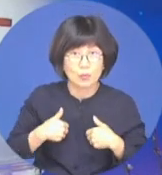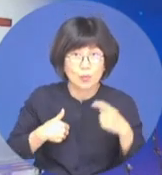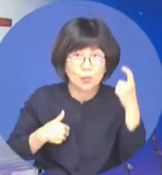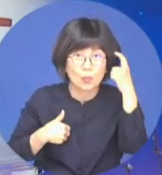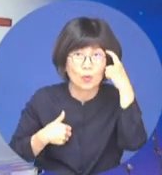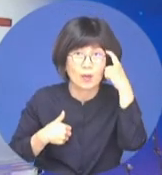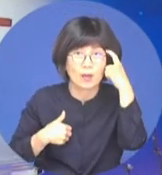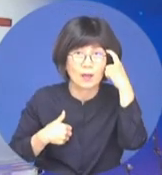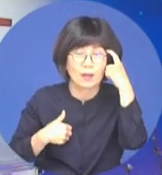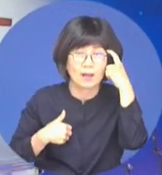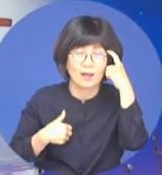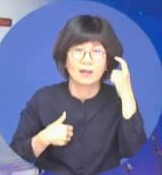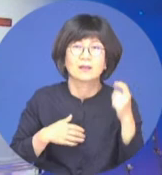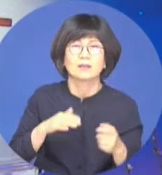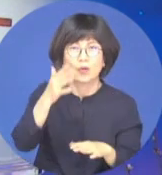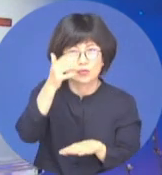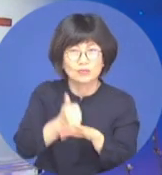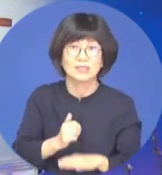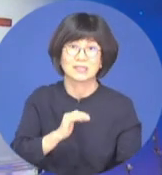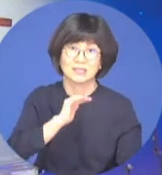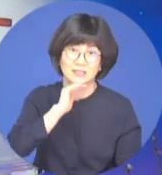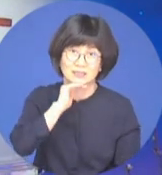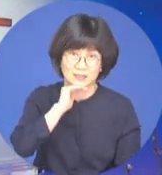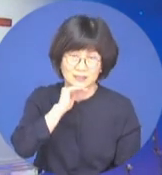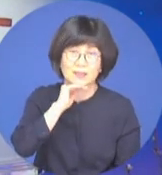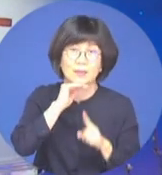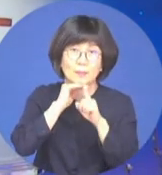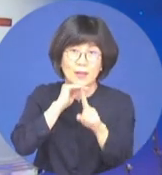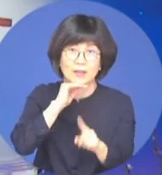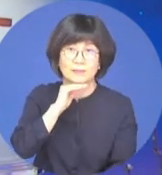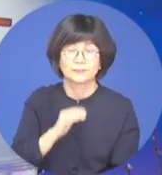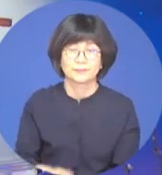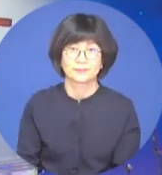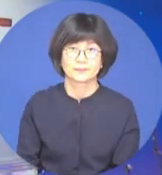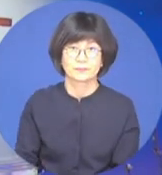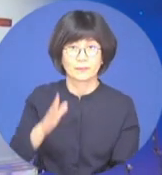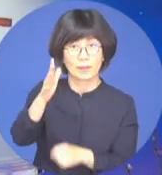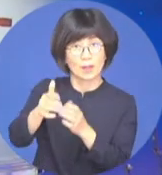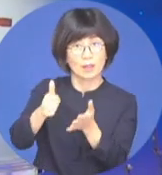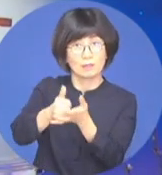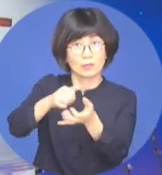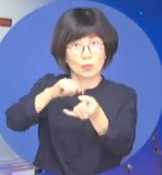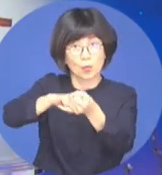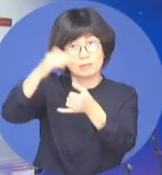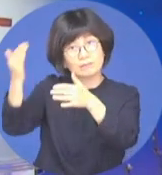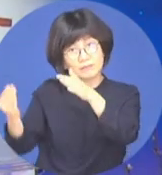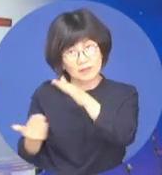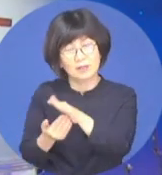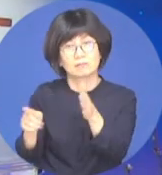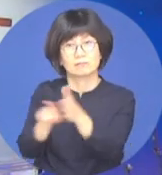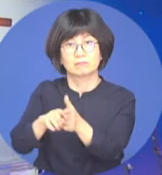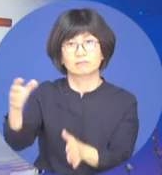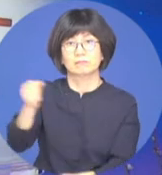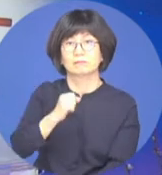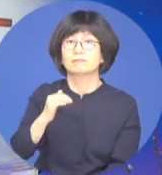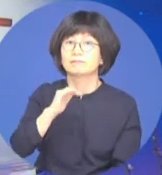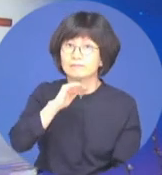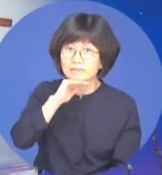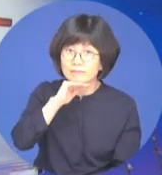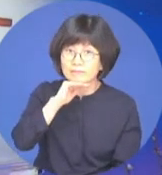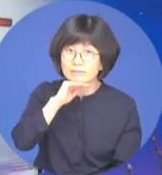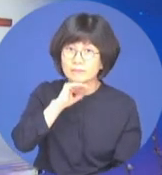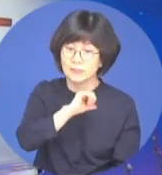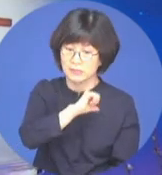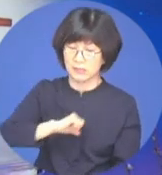이 말은 기다린다는 거예요. 신앙은 인내하는 거예요. 기다리는데 하나님은 반드시 이루신다는 믿음으로 기다리는데 인내가 필요하면